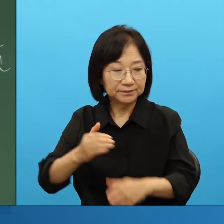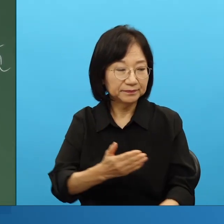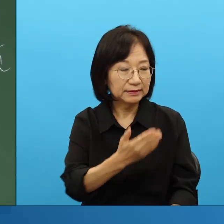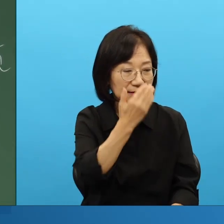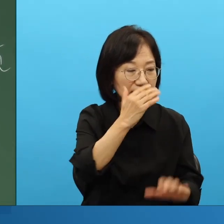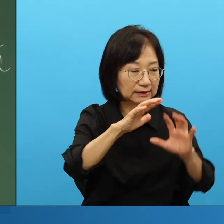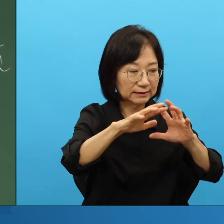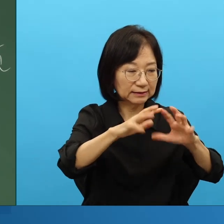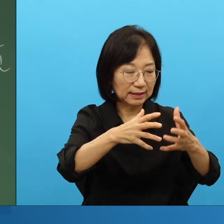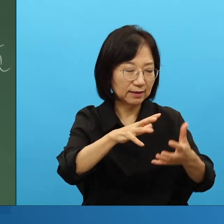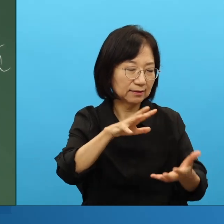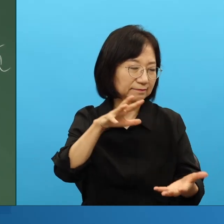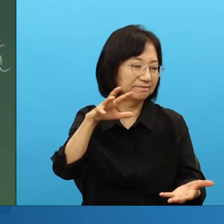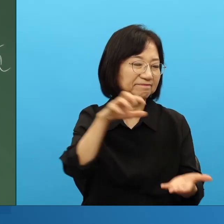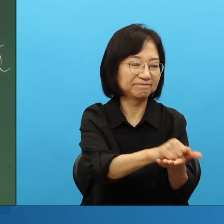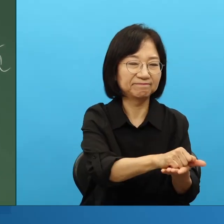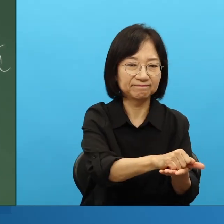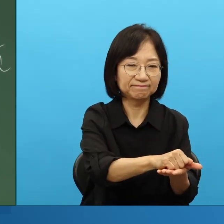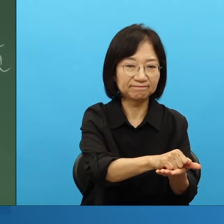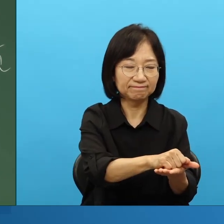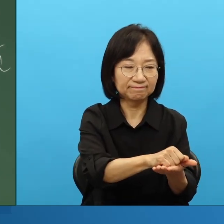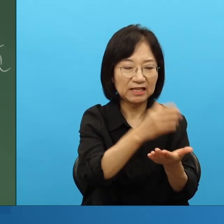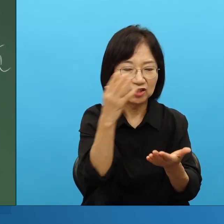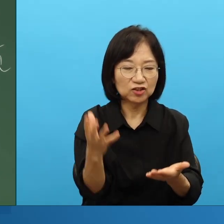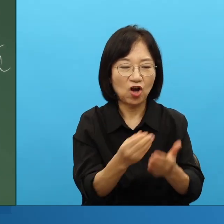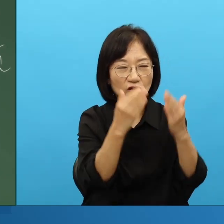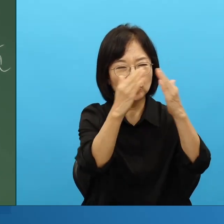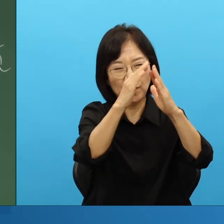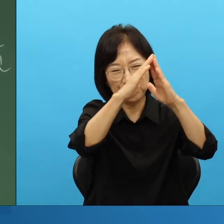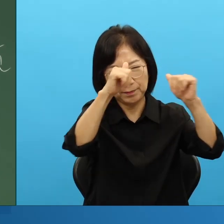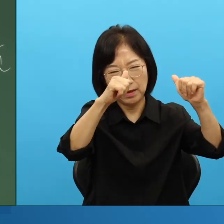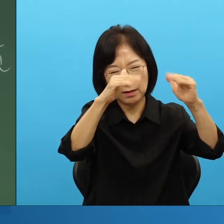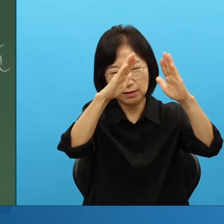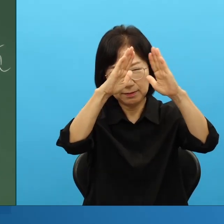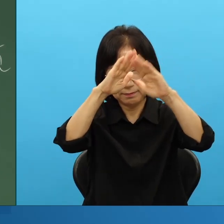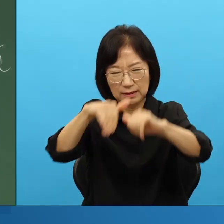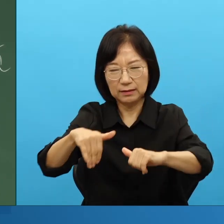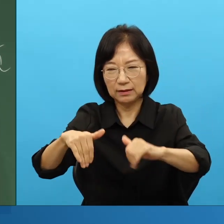70년 로마시 이스라엘 왕국. 성전을 파괴합니다. 而且烧毁圣殿.